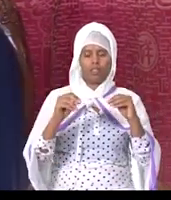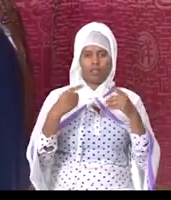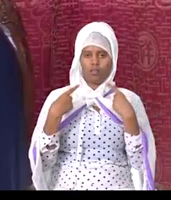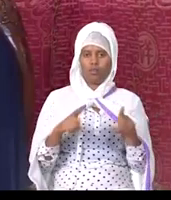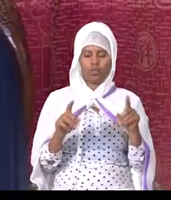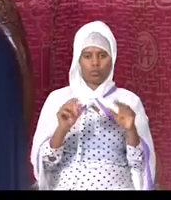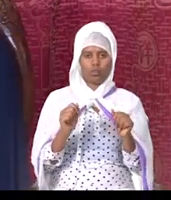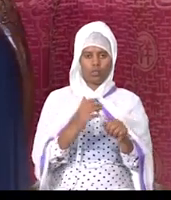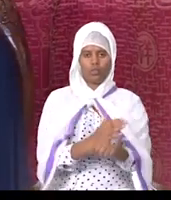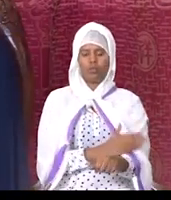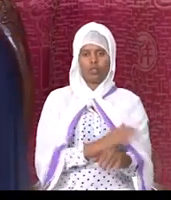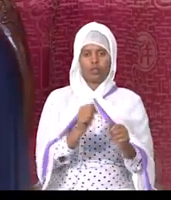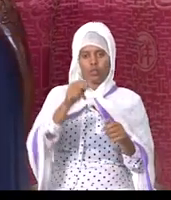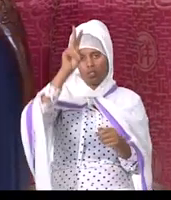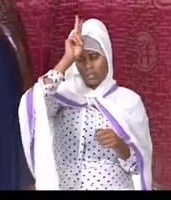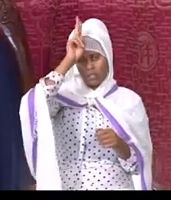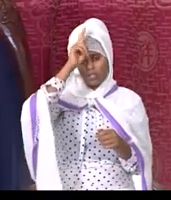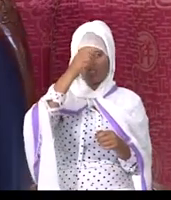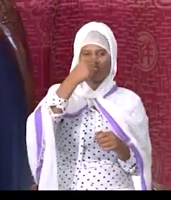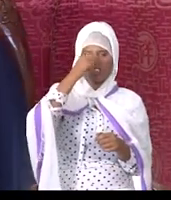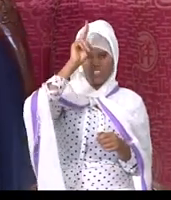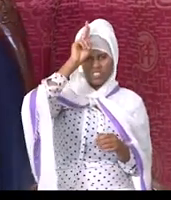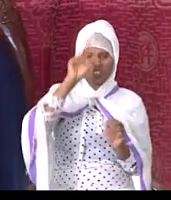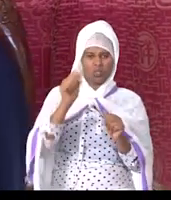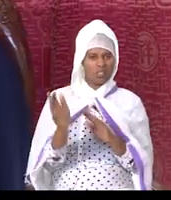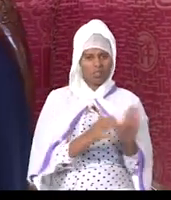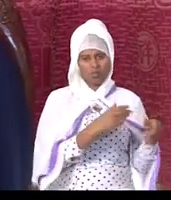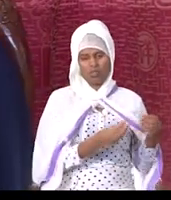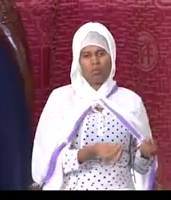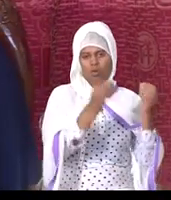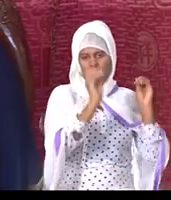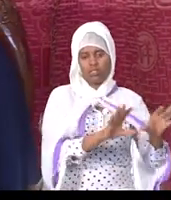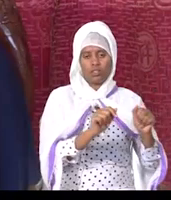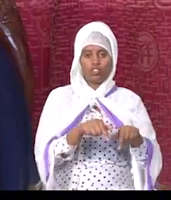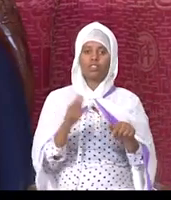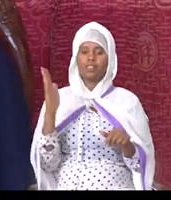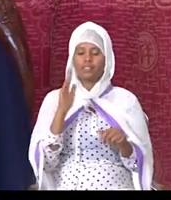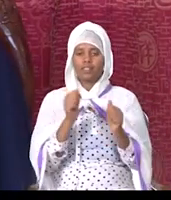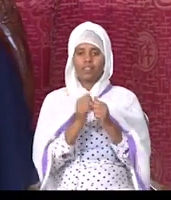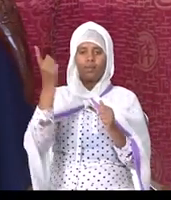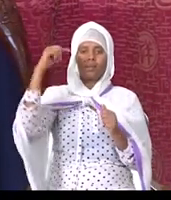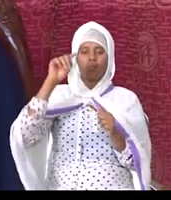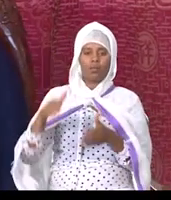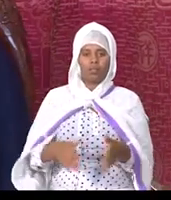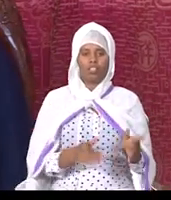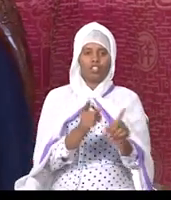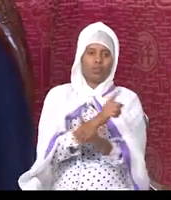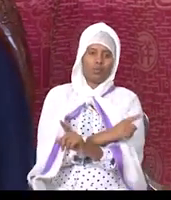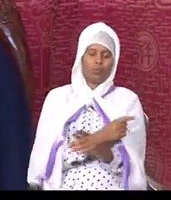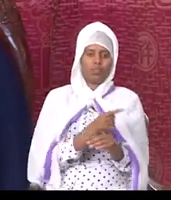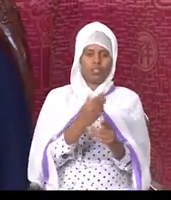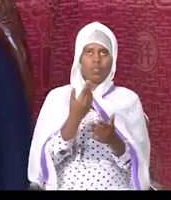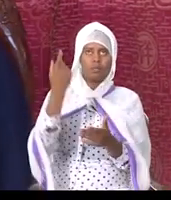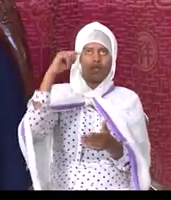ማለት እዩ ኣቐዲሙ ግን ፍሉይ እዩ ነር ማለት እዩ መልክዕ ዲያብሎስ ሽታ ዲያብሎስ ብድሕሪኡ ድማ ናብ ማዕሙቕ ሲኦል ትደርበለና ኣብዚ ግዜ እዚ ግን ክርስቶስ ኣምላኽና መንገዲ ቀይረልና ካብ